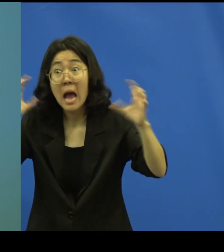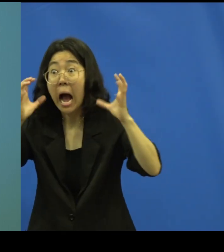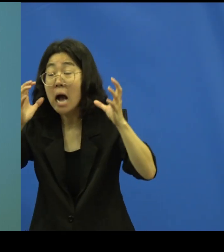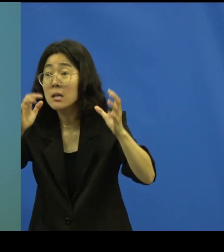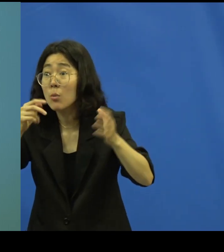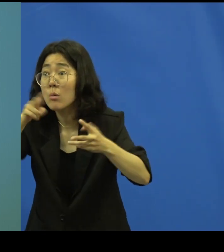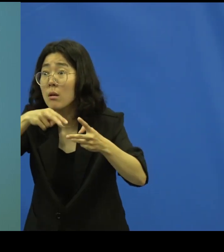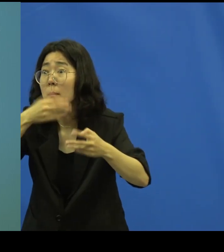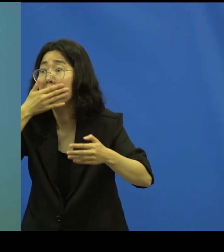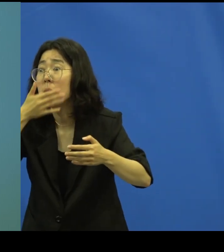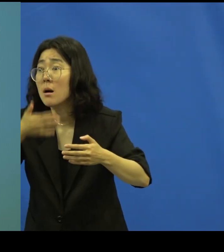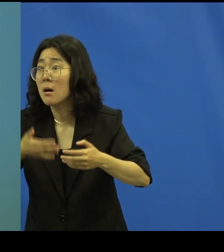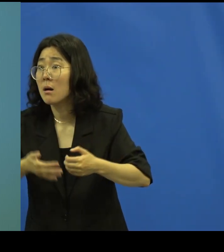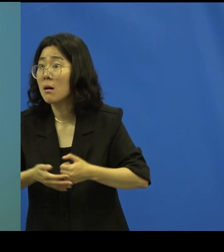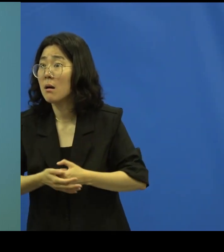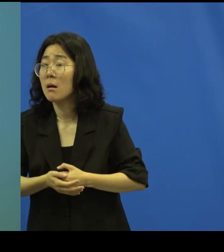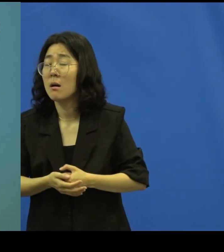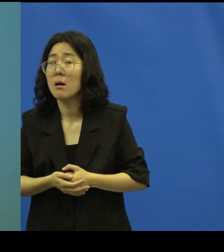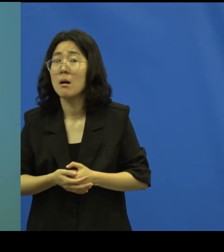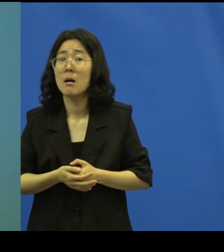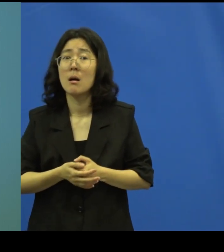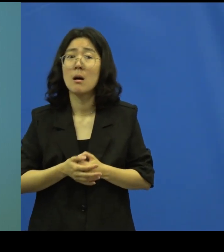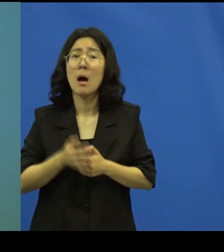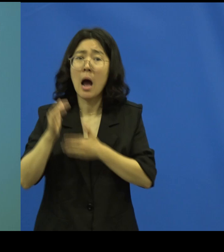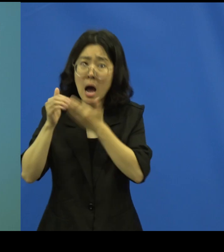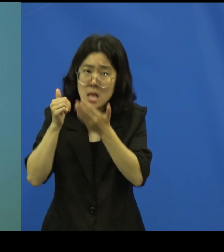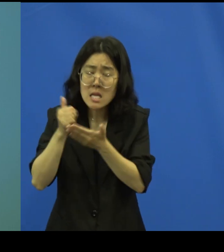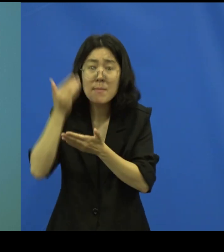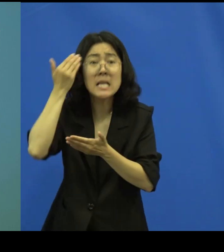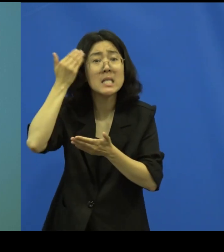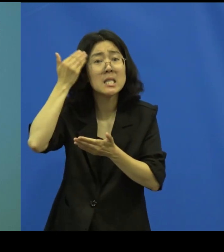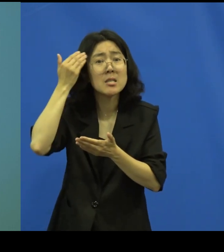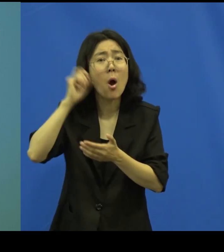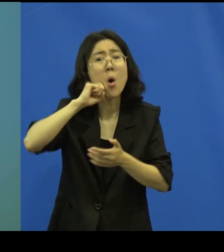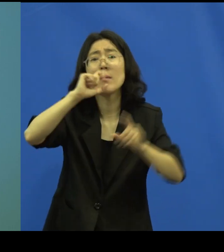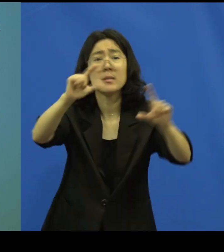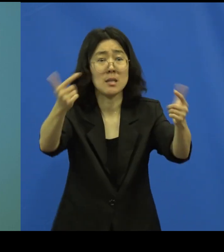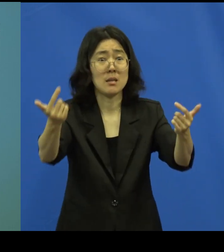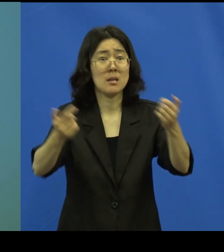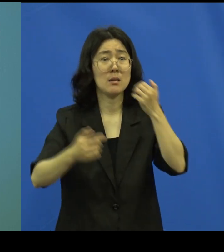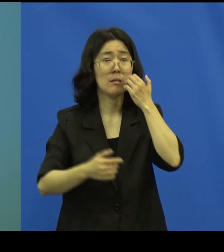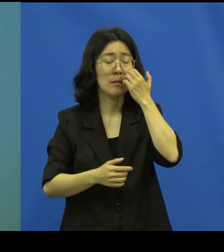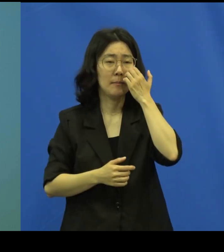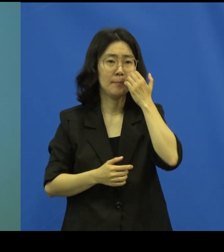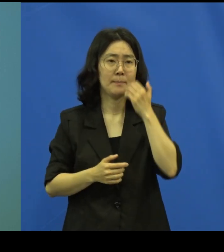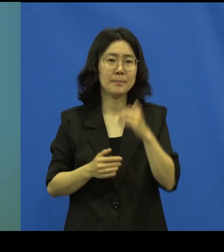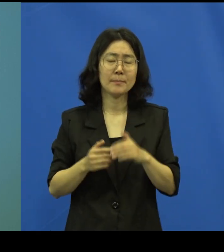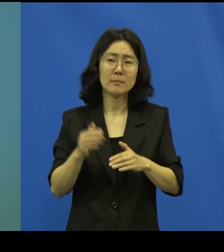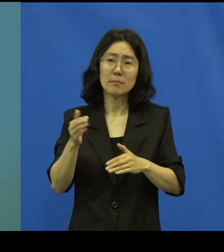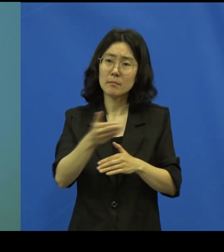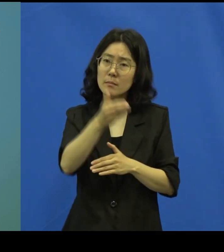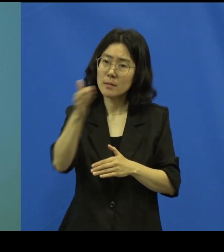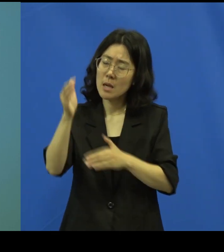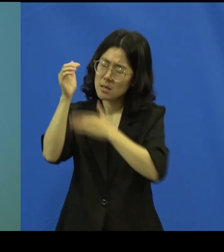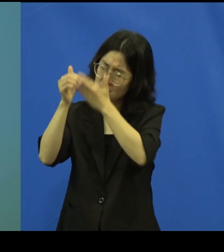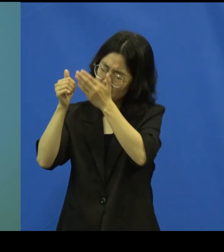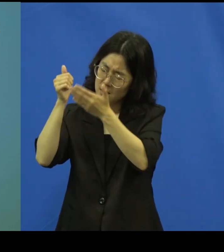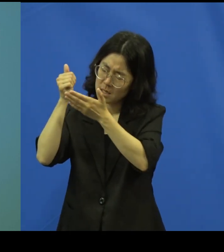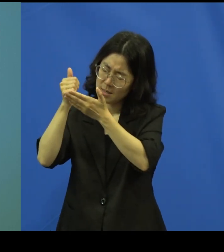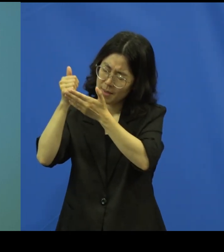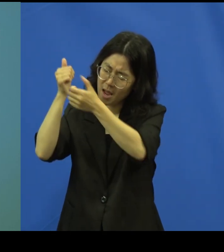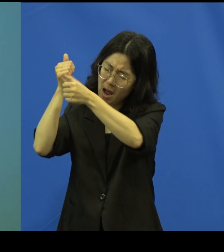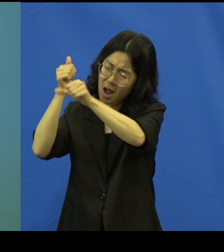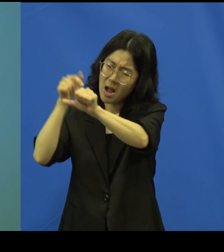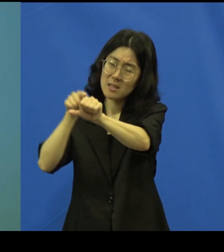예수예요. 우리를 구원하신 구속자 예수 그리스도. 그분이 목배임을 당한 어린 양, 나를 위하여,